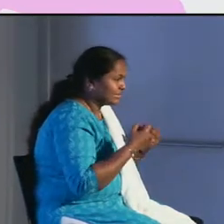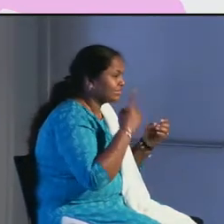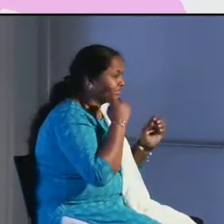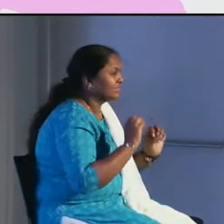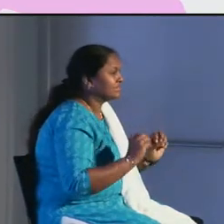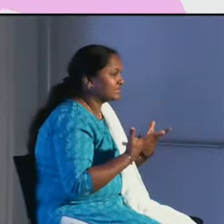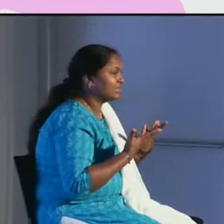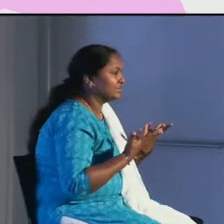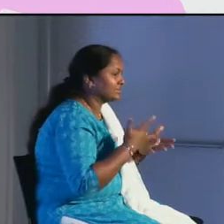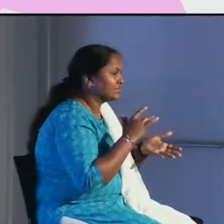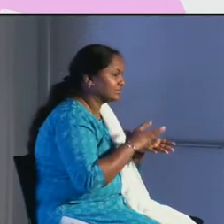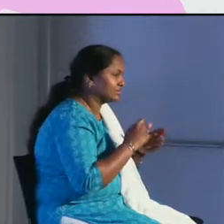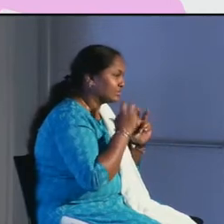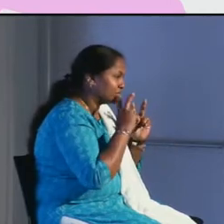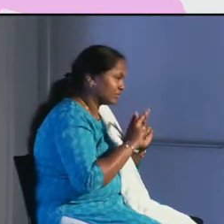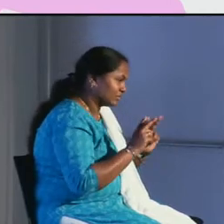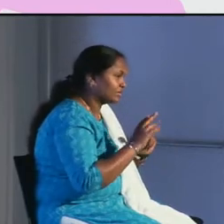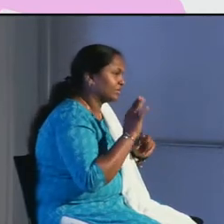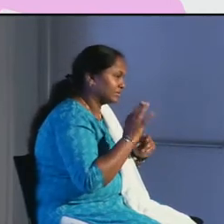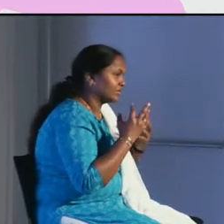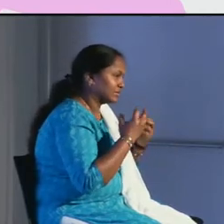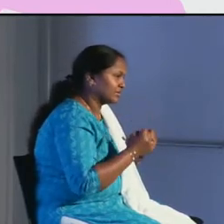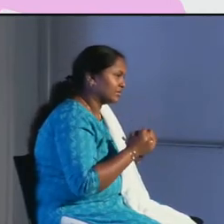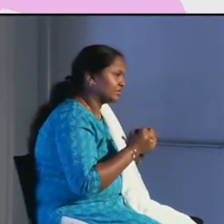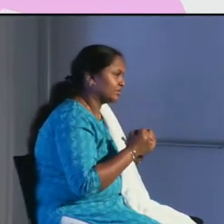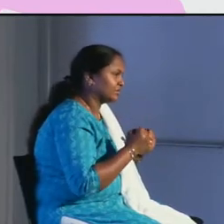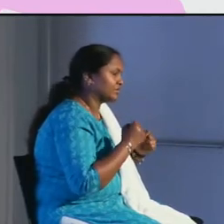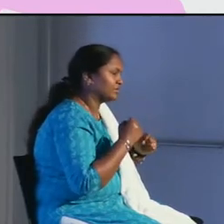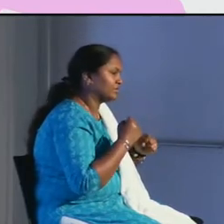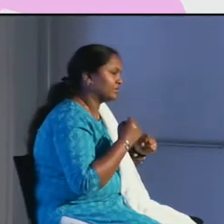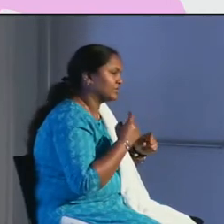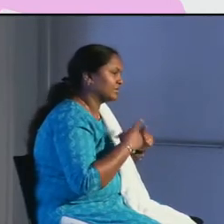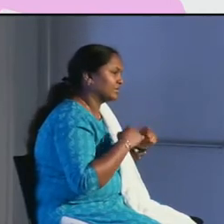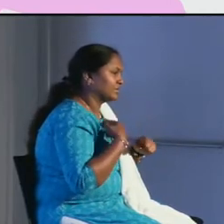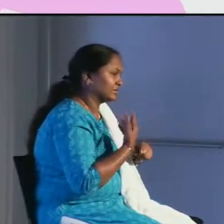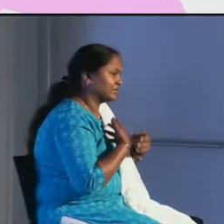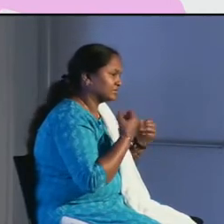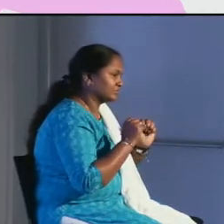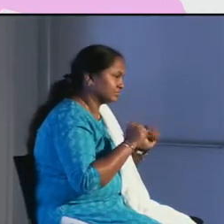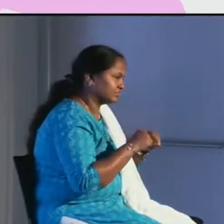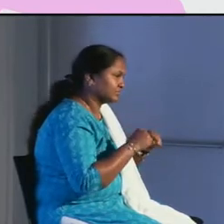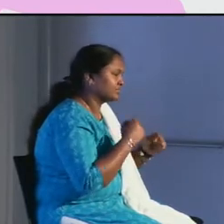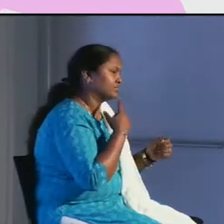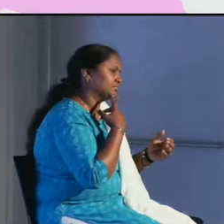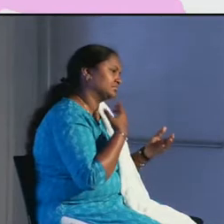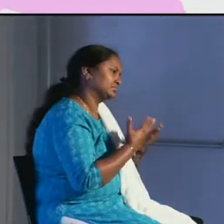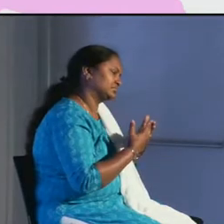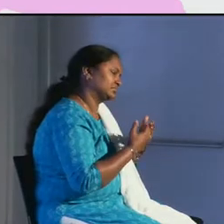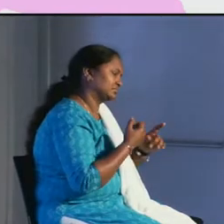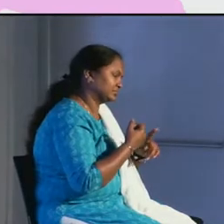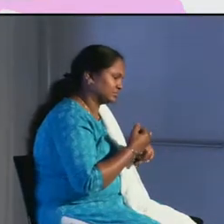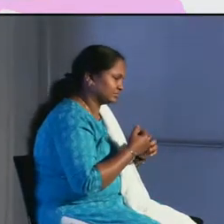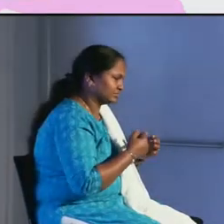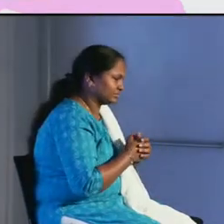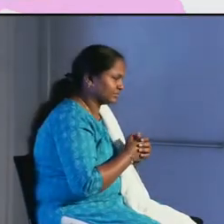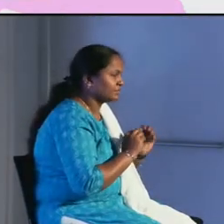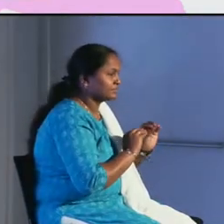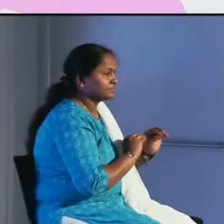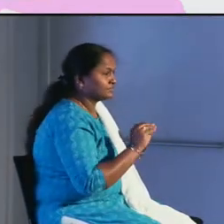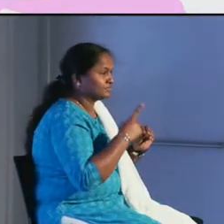बहुत ही अहम है, बहुत ही पुख्ता है, और जिससे हम अपनी हाजिरी दर्ज करा पाएंगे। Thank you. We move to the next